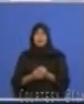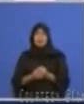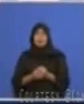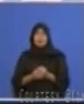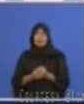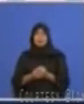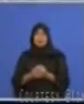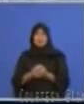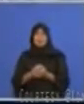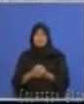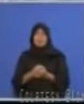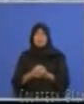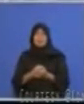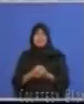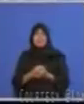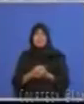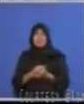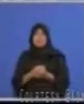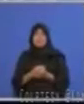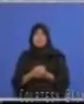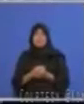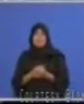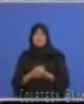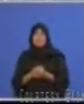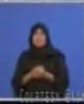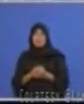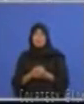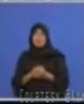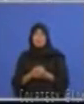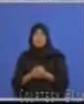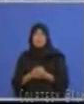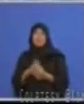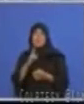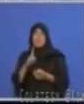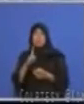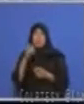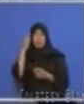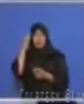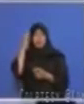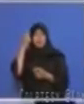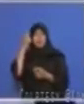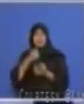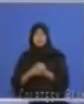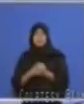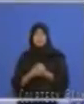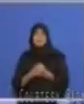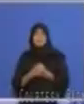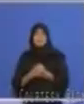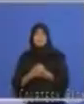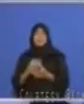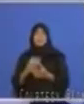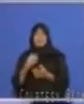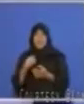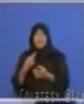Pak jadi Dan satu hal Dan satu hal Saya